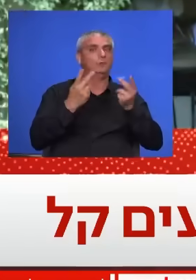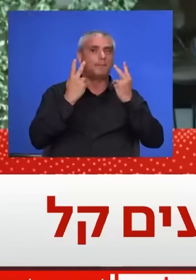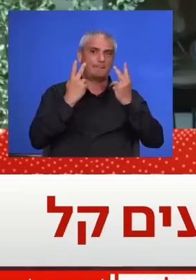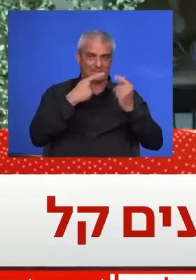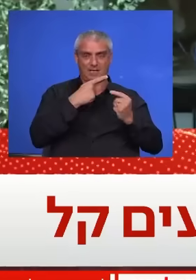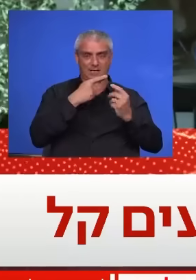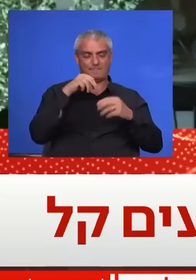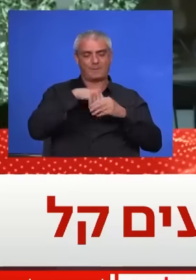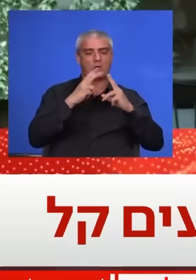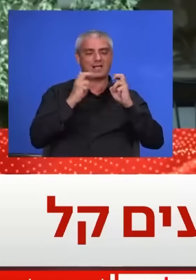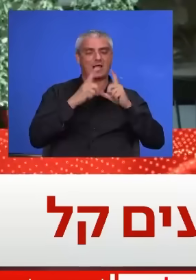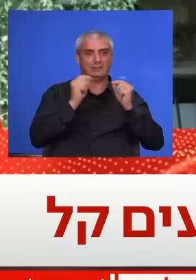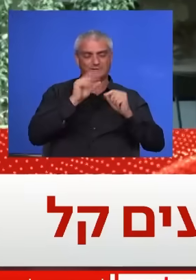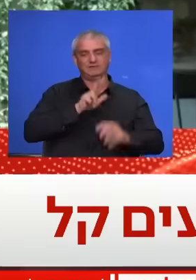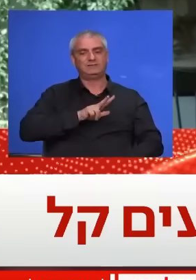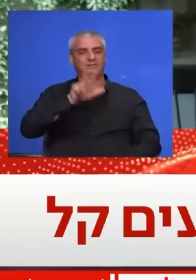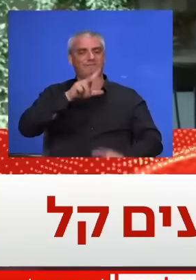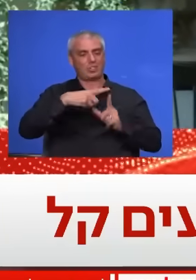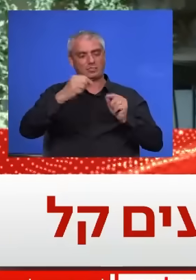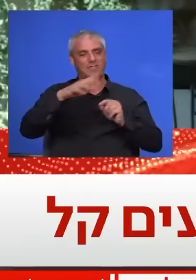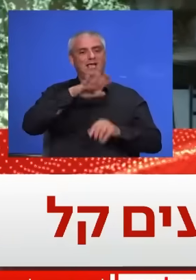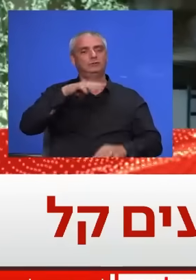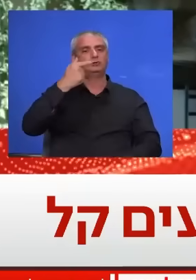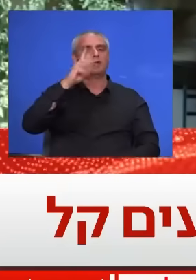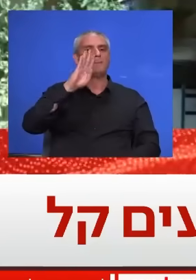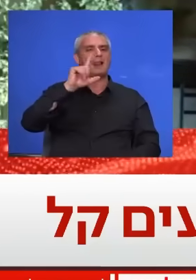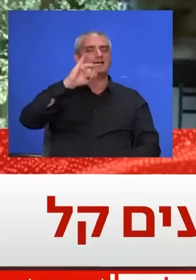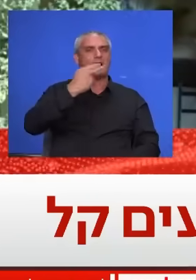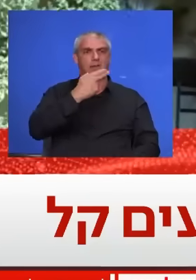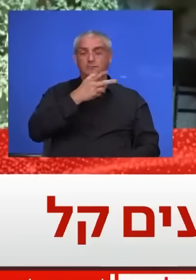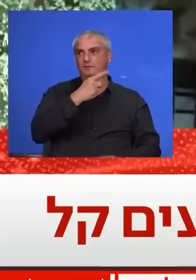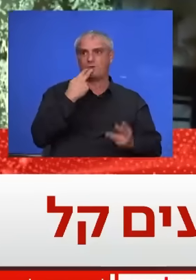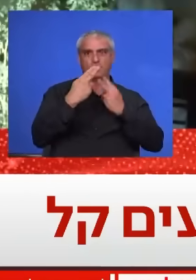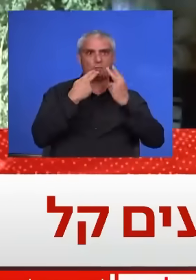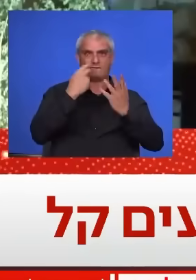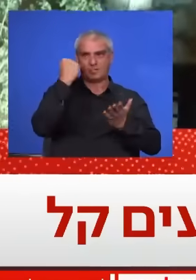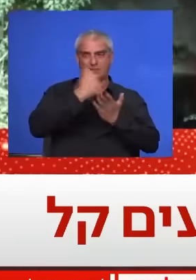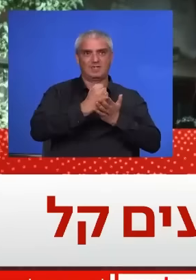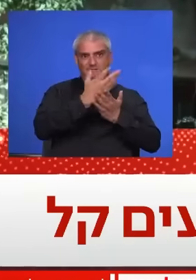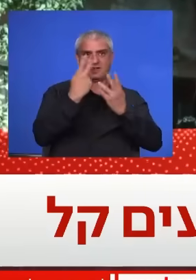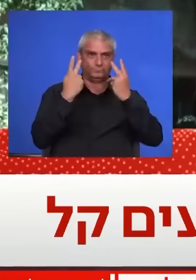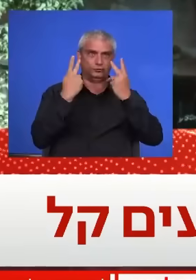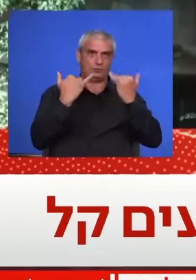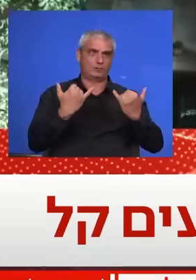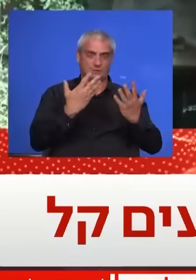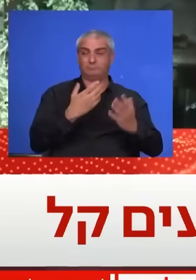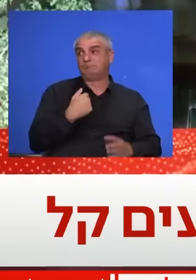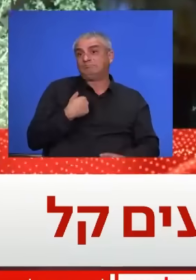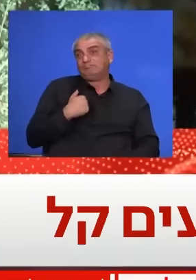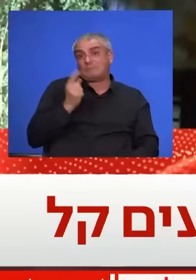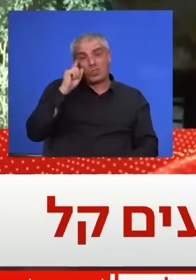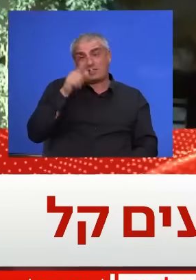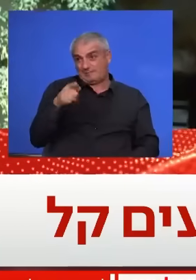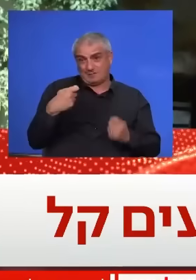וגם בצפון הרצועה באזור ג'באליה. ואלה התגובות על התקיפה המשמעותית הזאת? אז אני לא יודע אם אלה התגובות, אבל